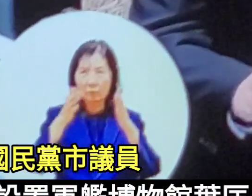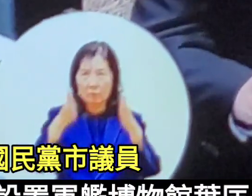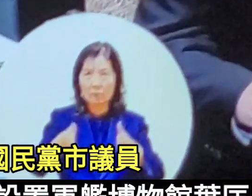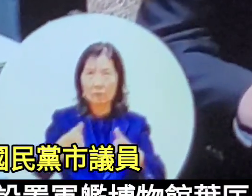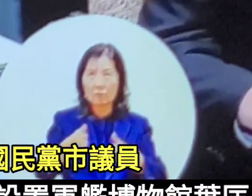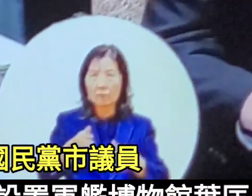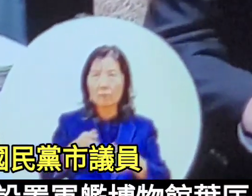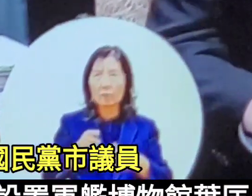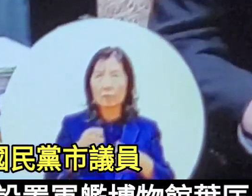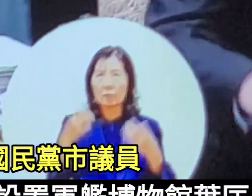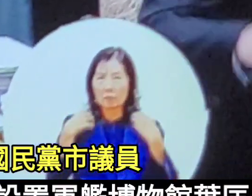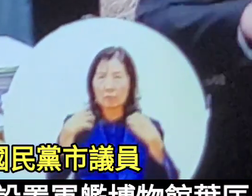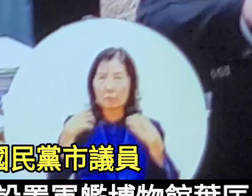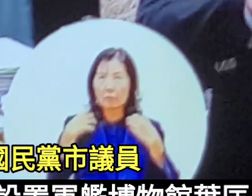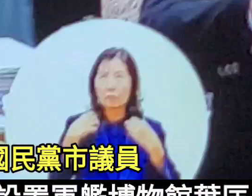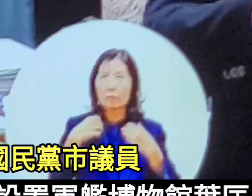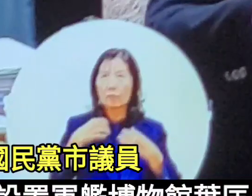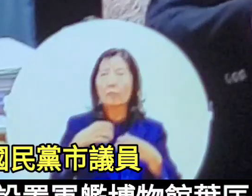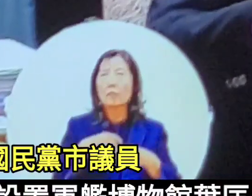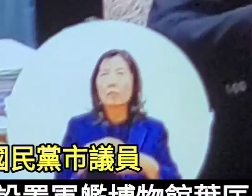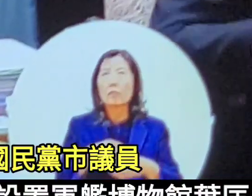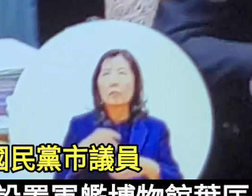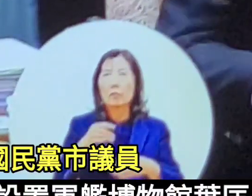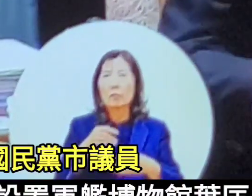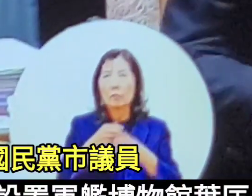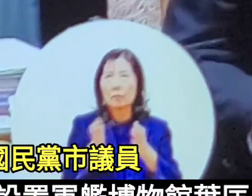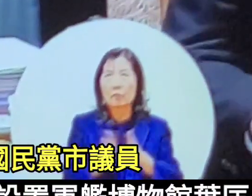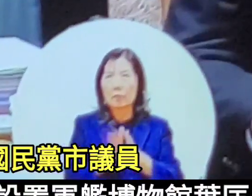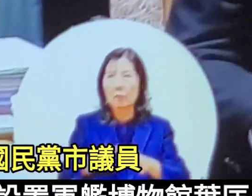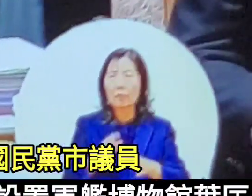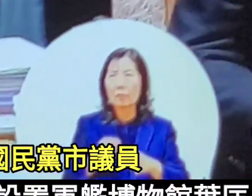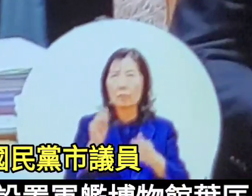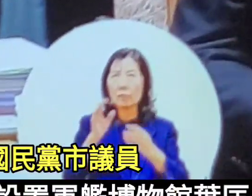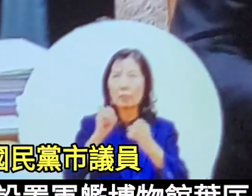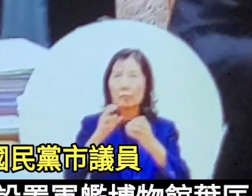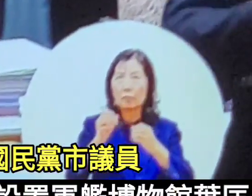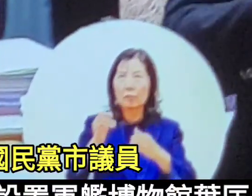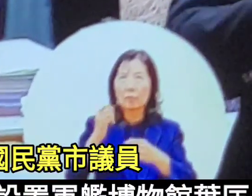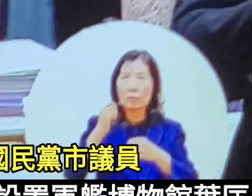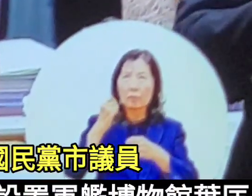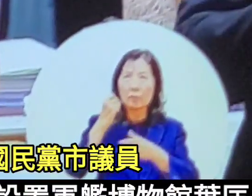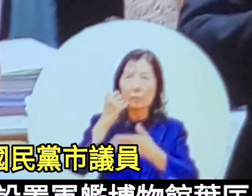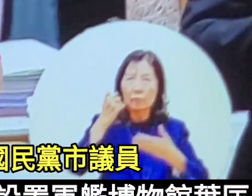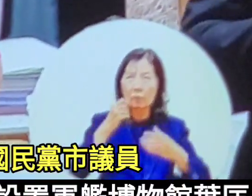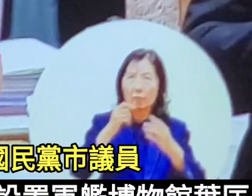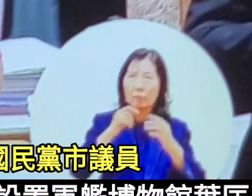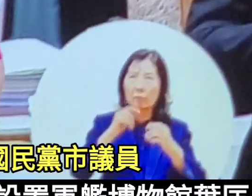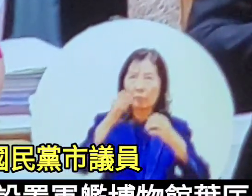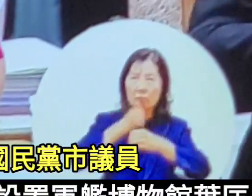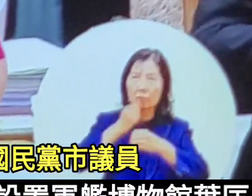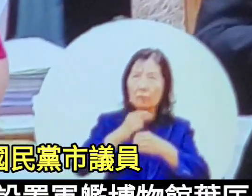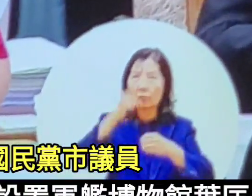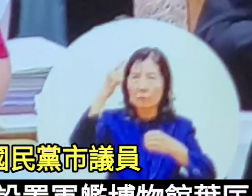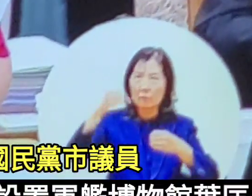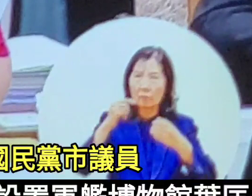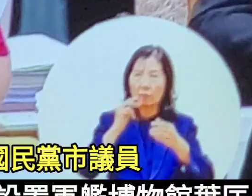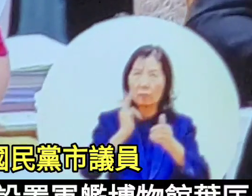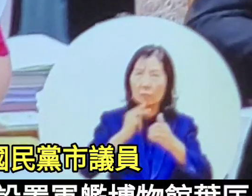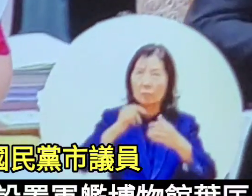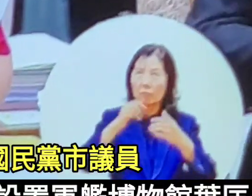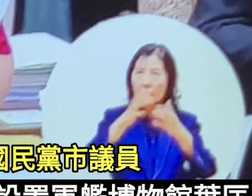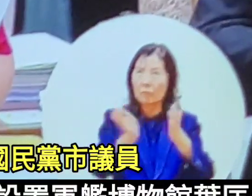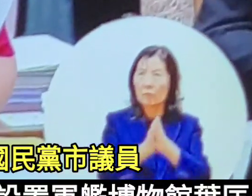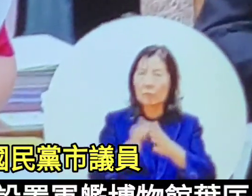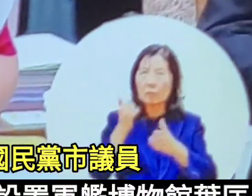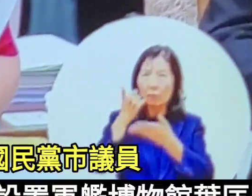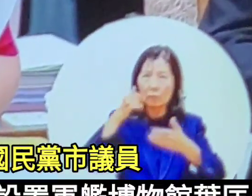一个主管机关的立场，我们来协调，不管是海军司令部或海委会。因为海委会的主委也是海